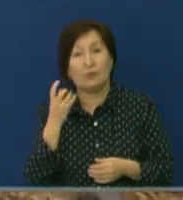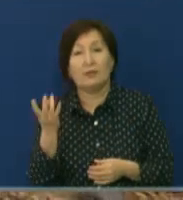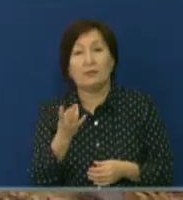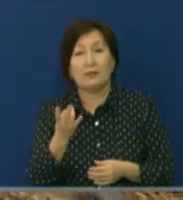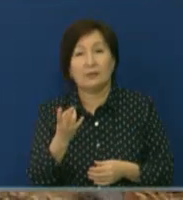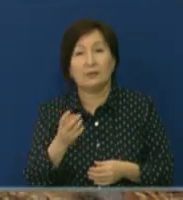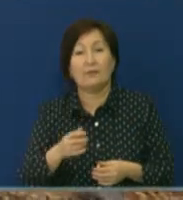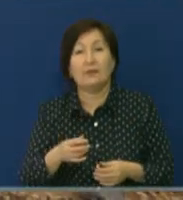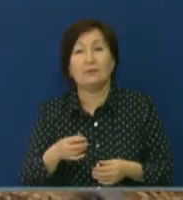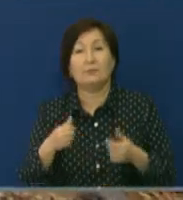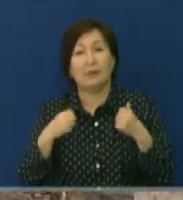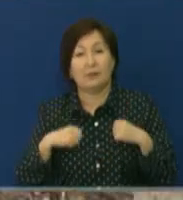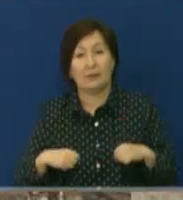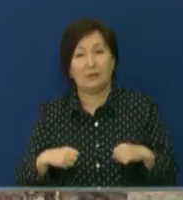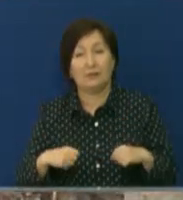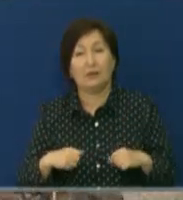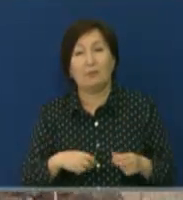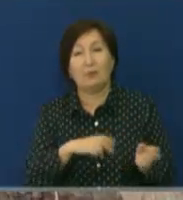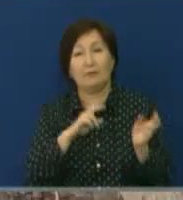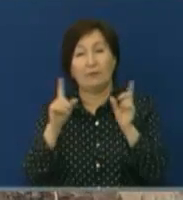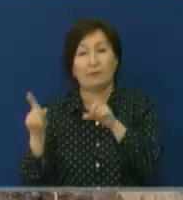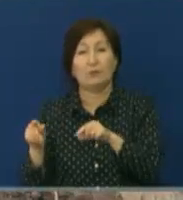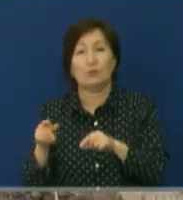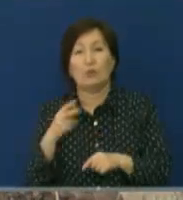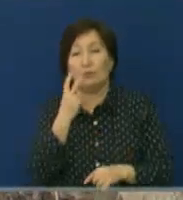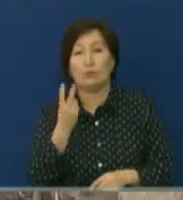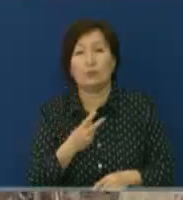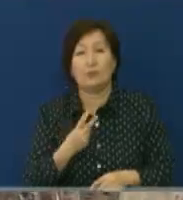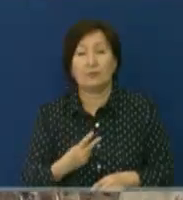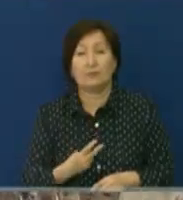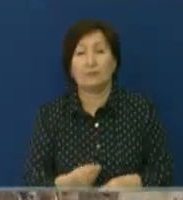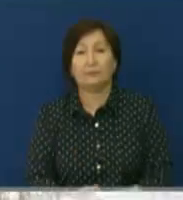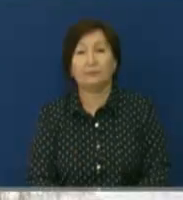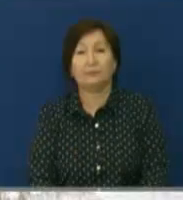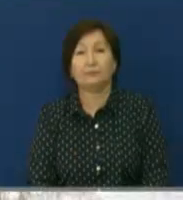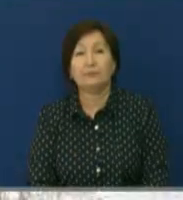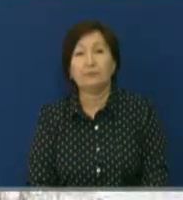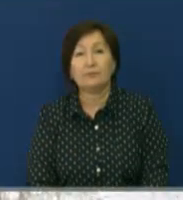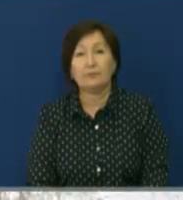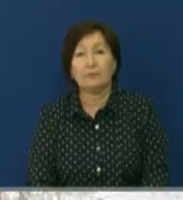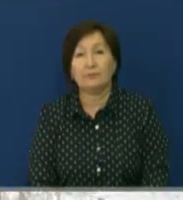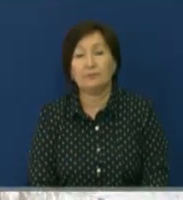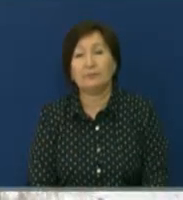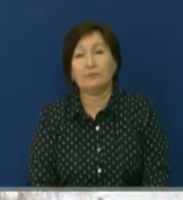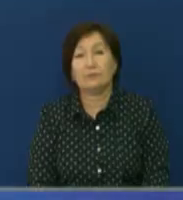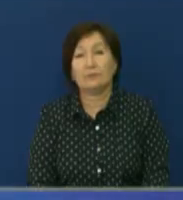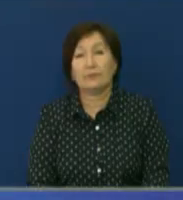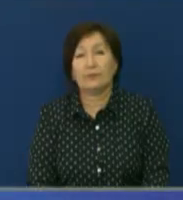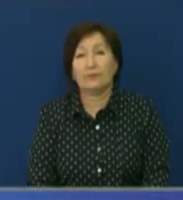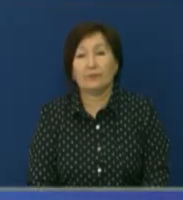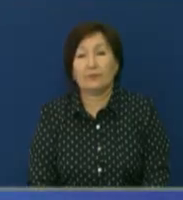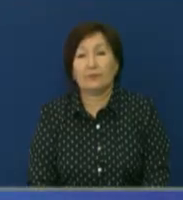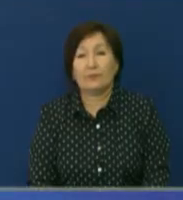вывоза и утилизации твердых бытовых отходов сама цехинов айнур косым держал magnum off till канал семей